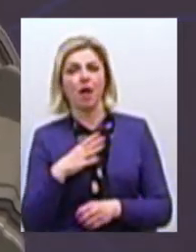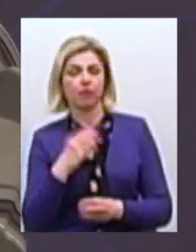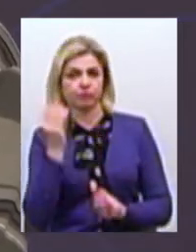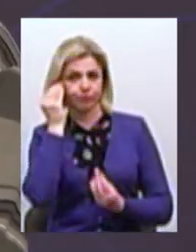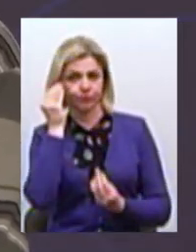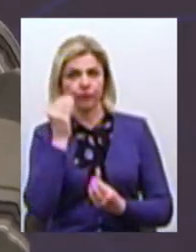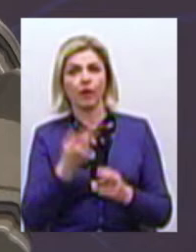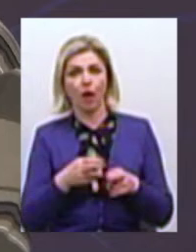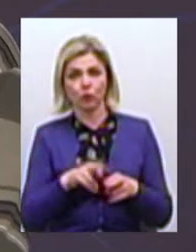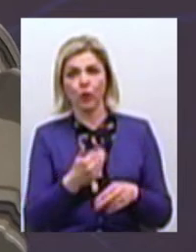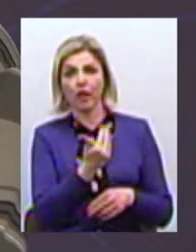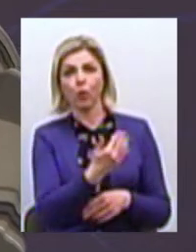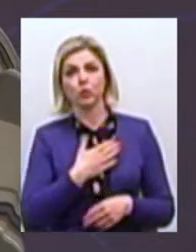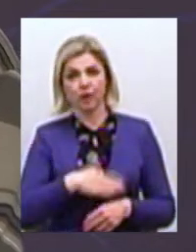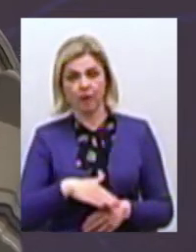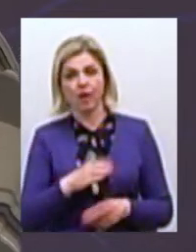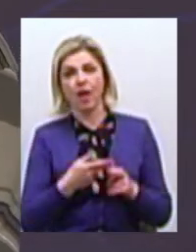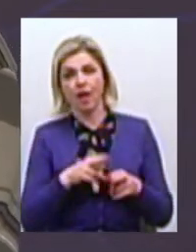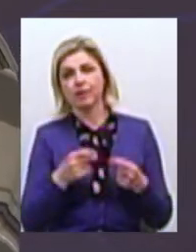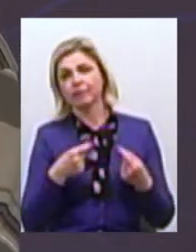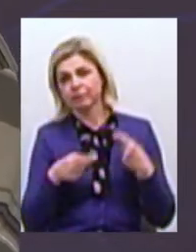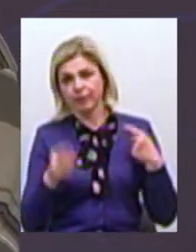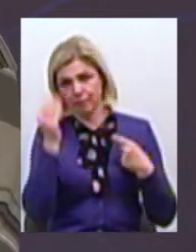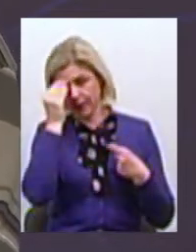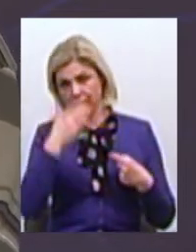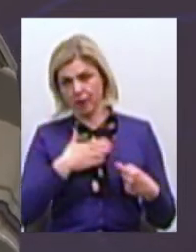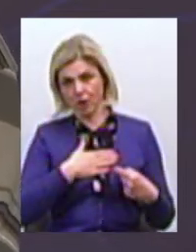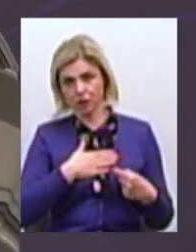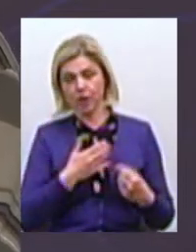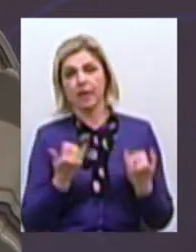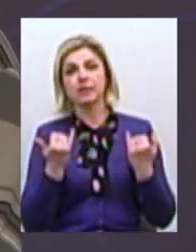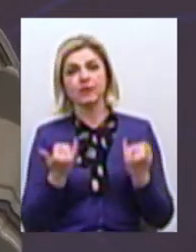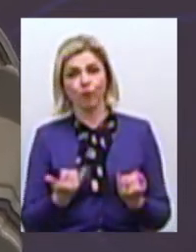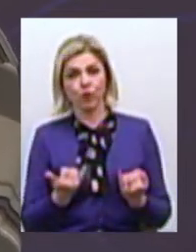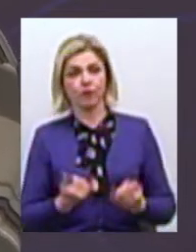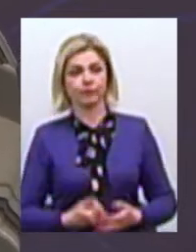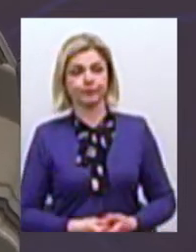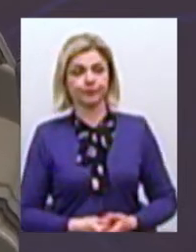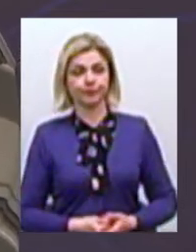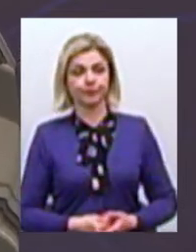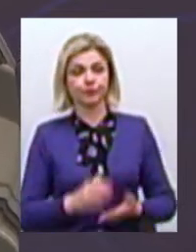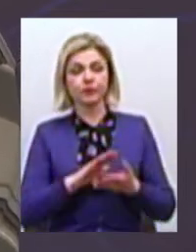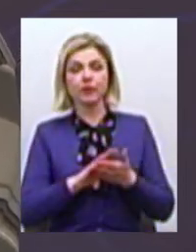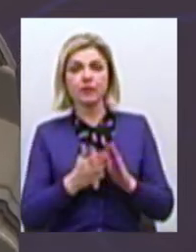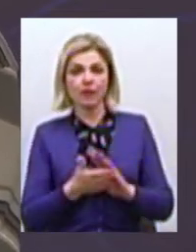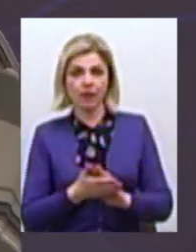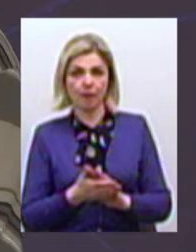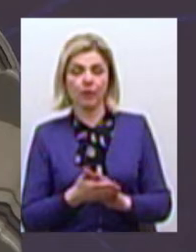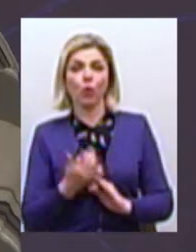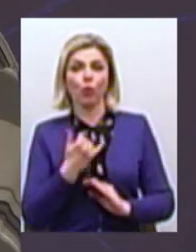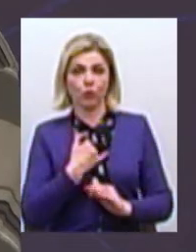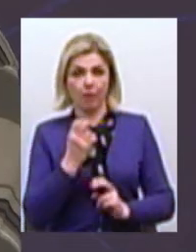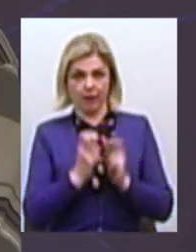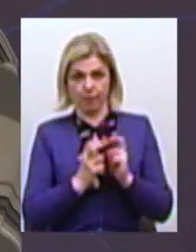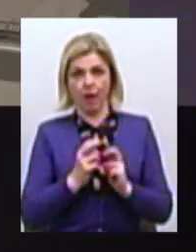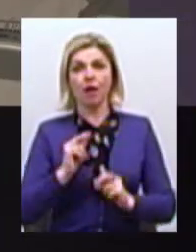устраивала. Вот. Эта позиция расходилась с нашей. На сегодняшний день по состоянию у нас предприятие